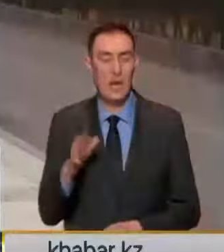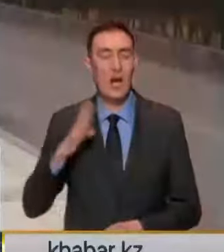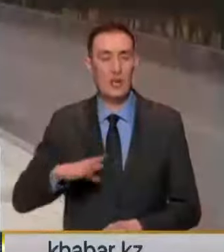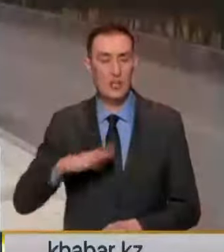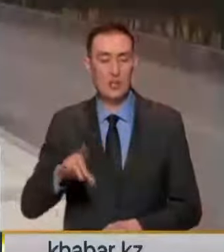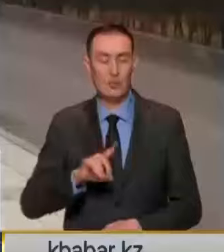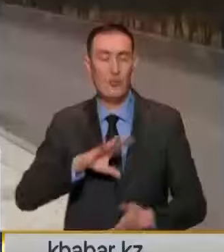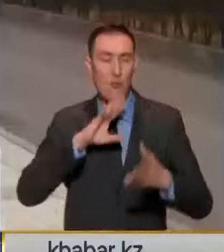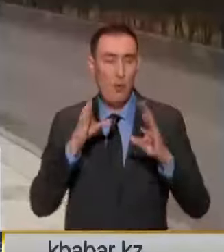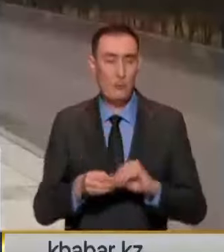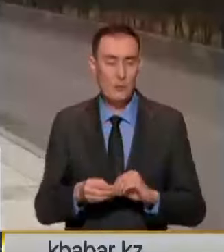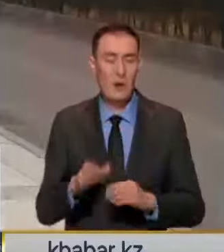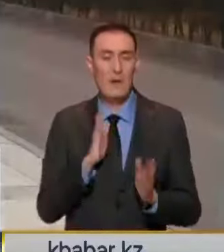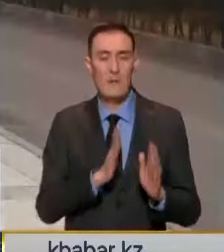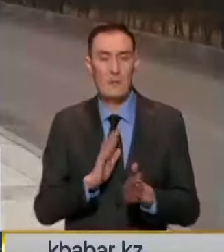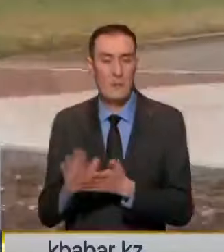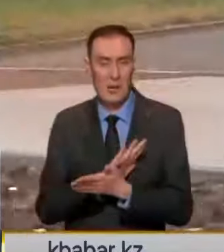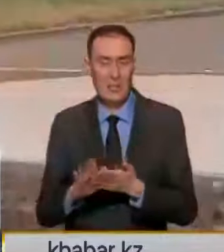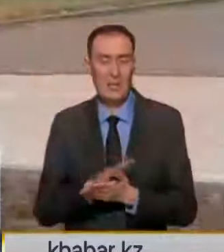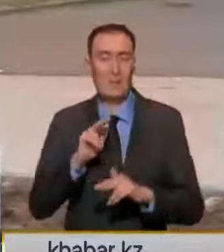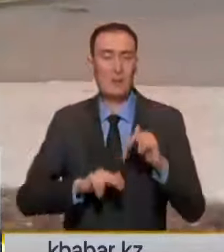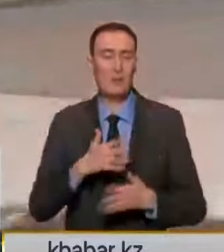Ожидается, что в общей сложности в порядок приведут и